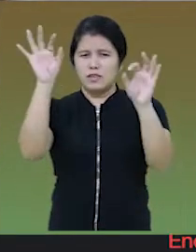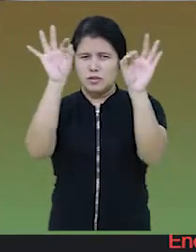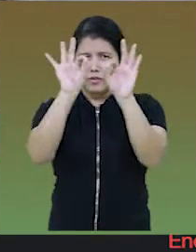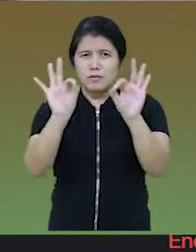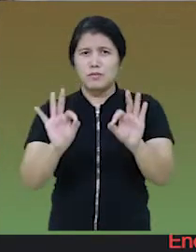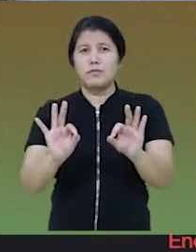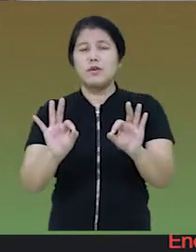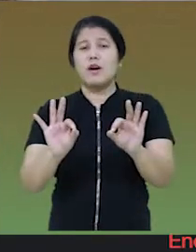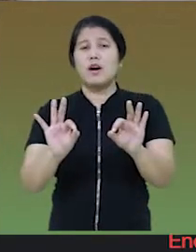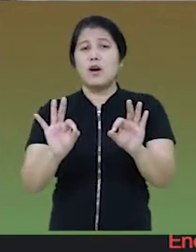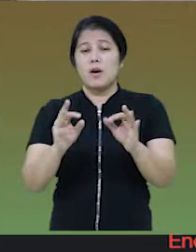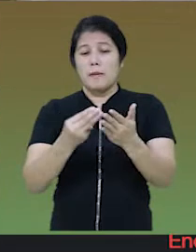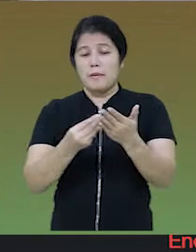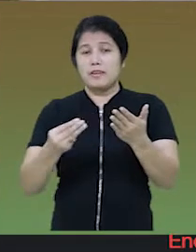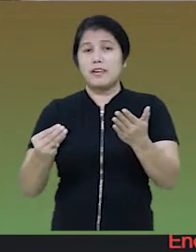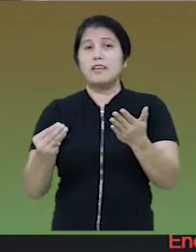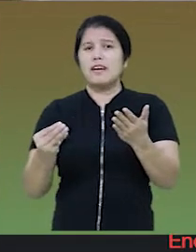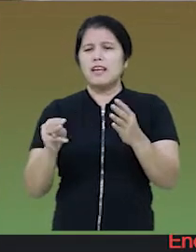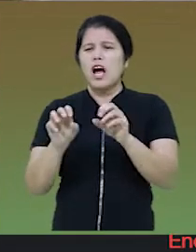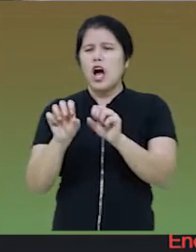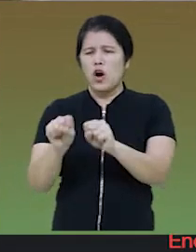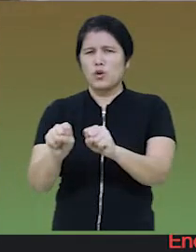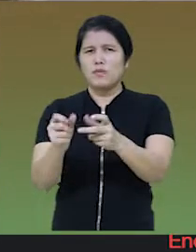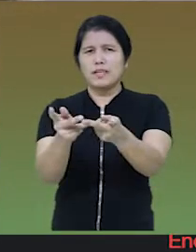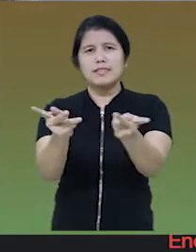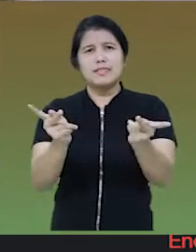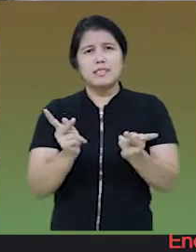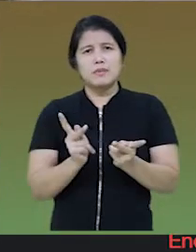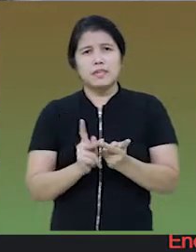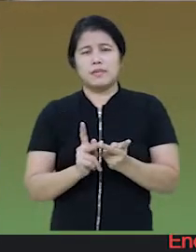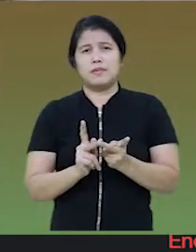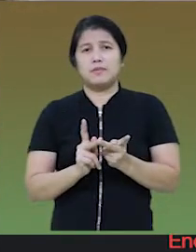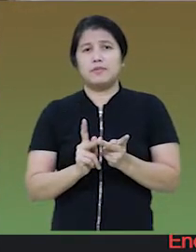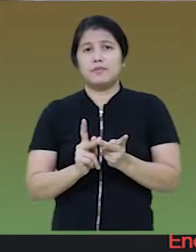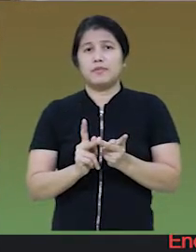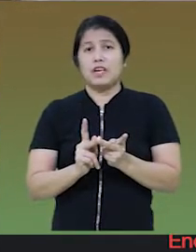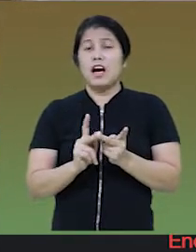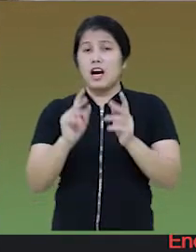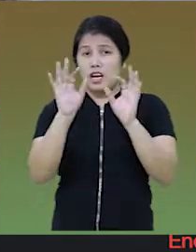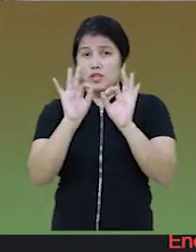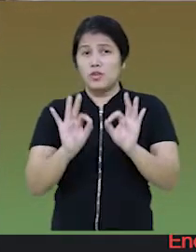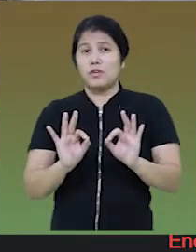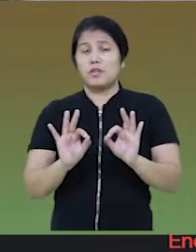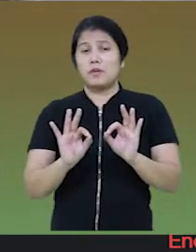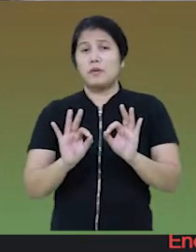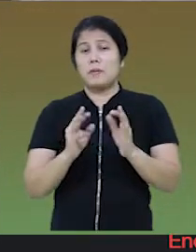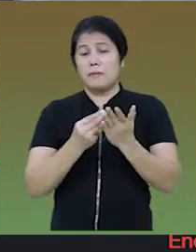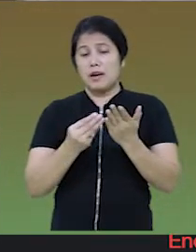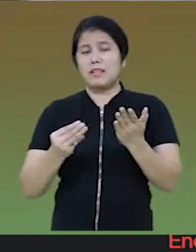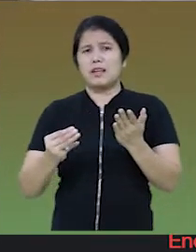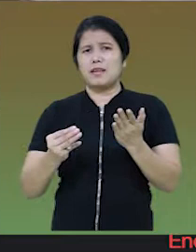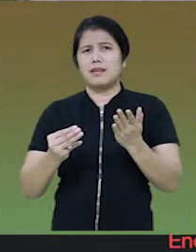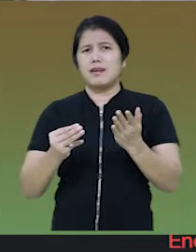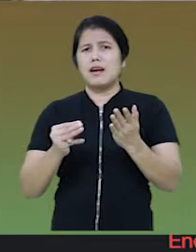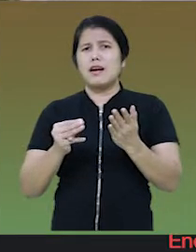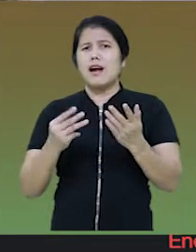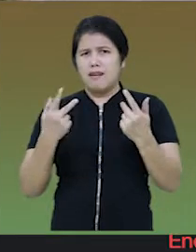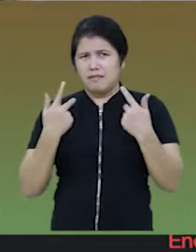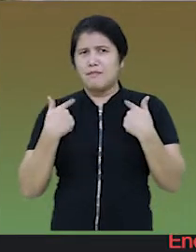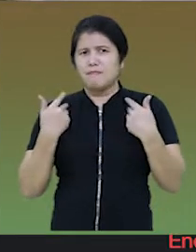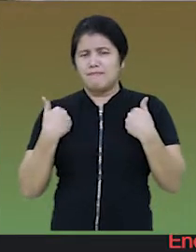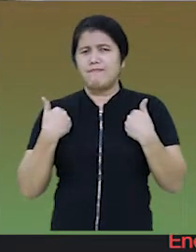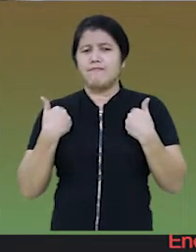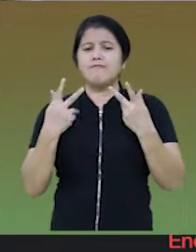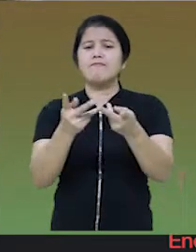Gas is a state of matter that occupies space. Ang gas o hangin ay anyo ng bagay o matter